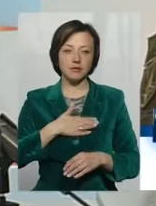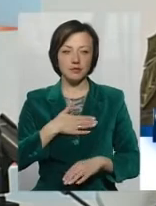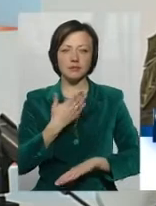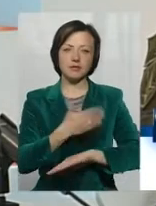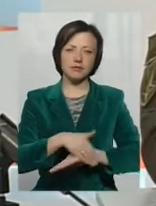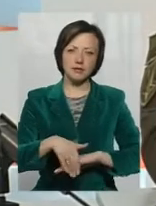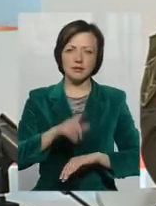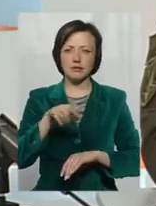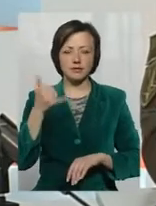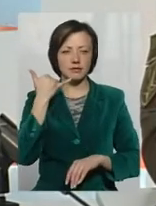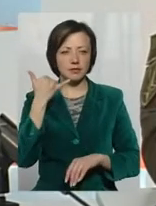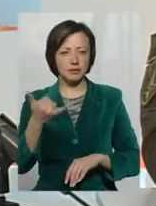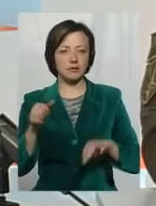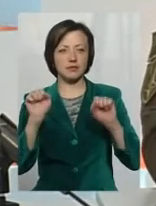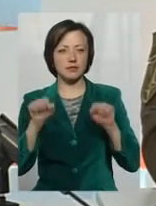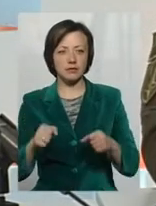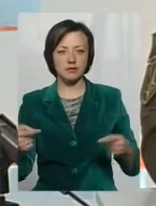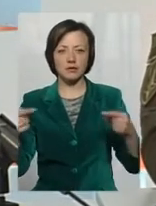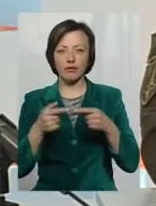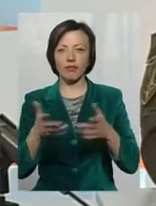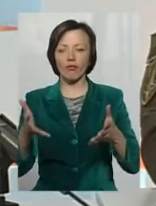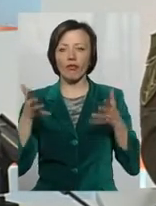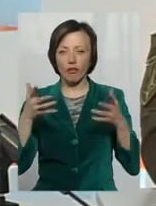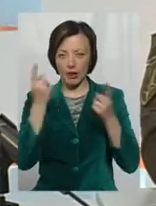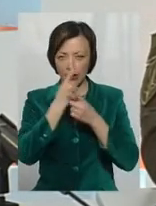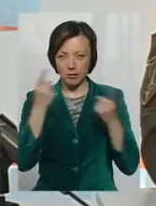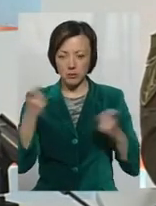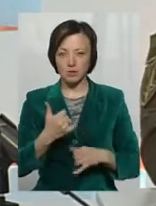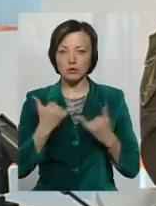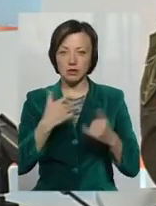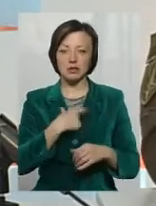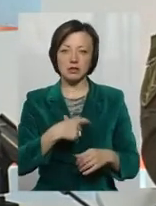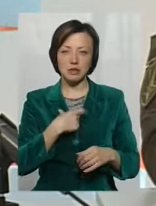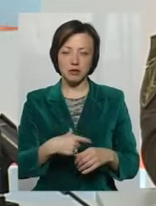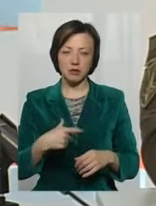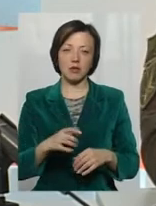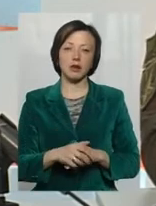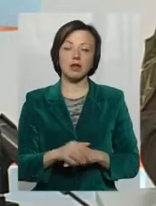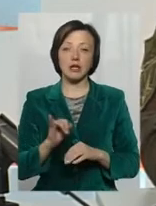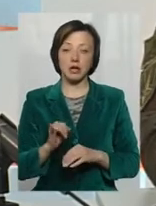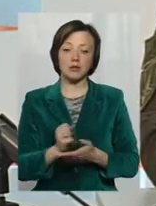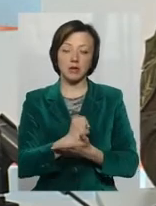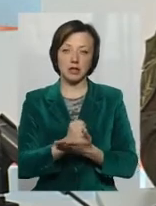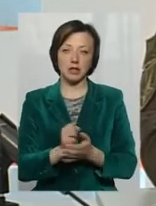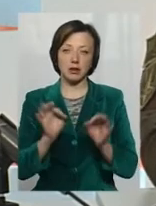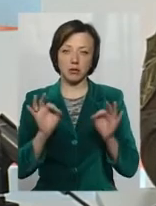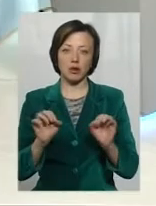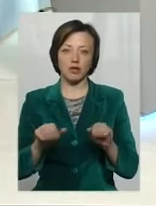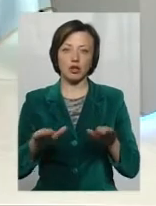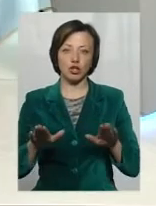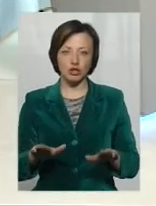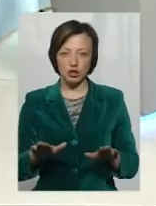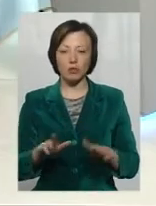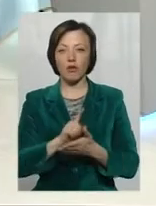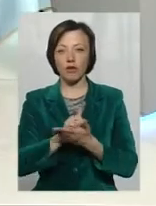яких можна подзвонити, уточнити якусь інформацію для себе, вияснити і тоді прийняти правильне рішення. Рішення